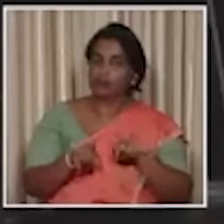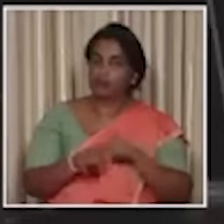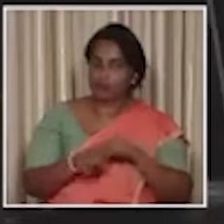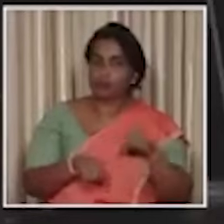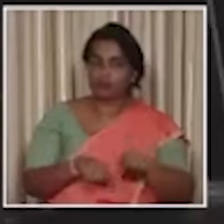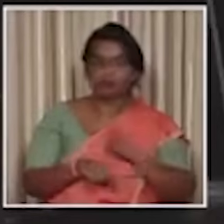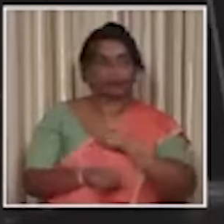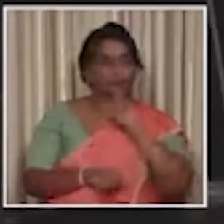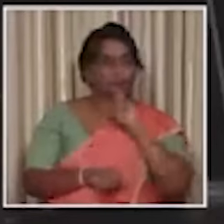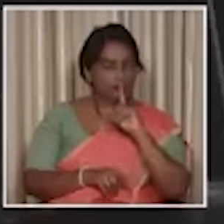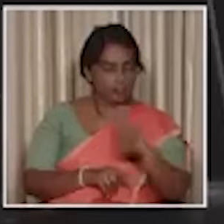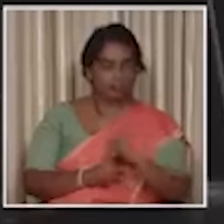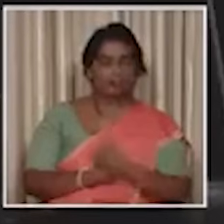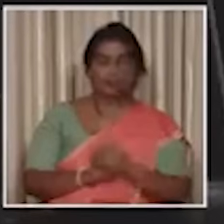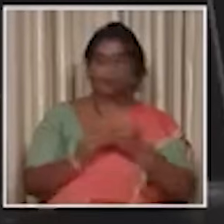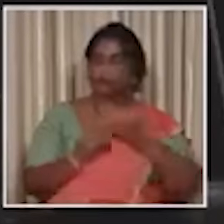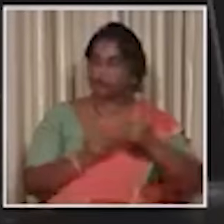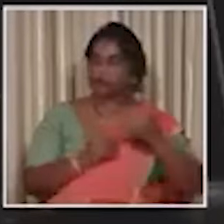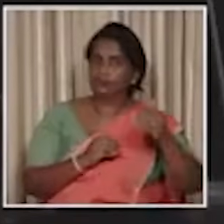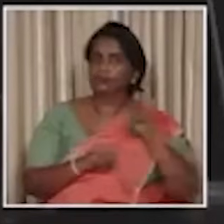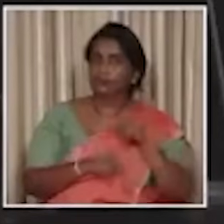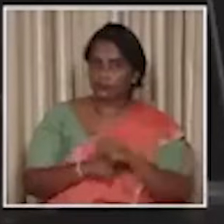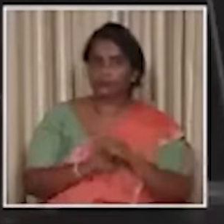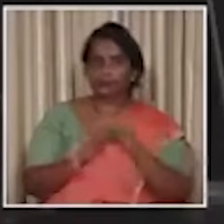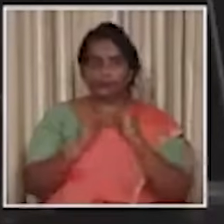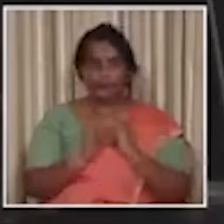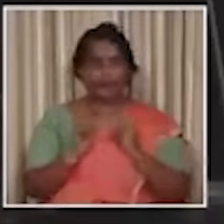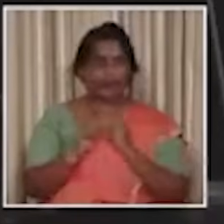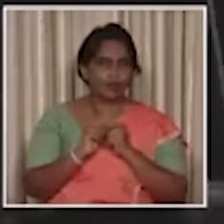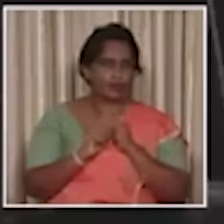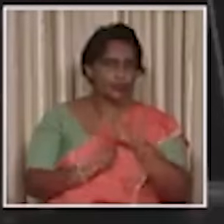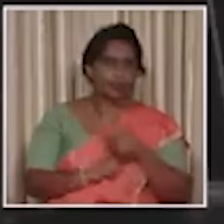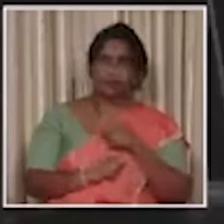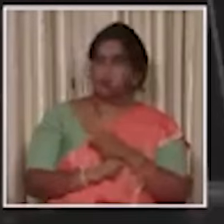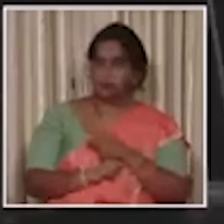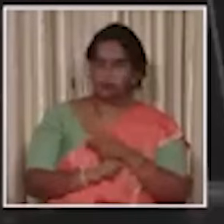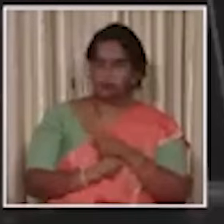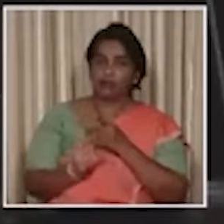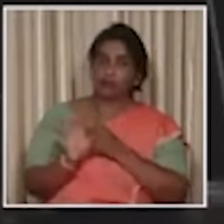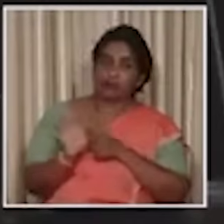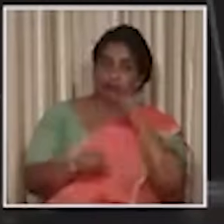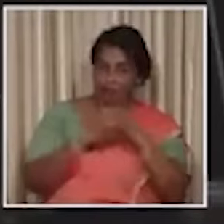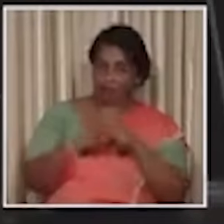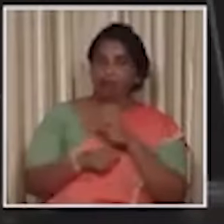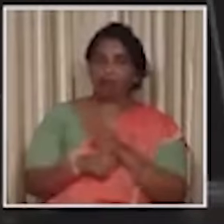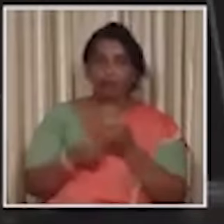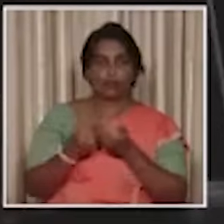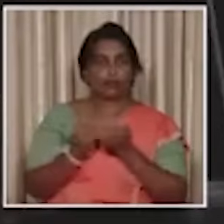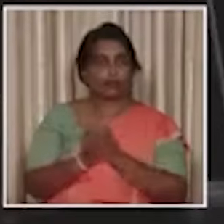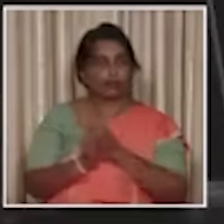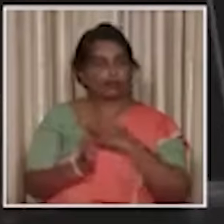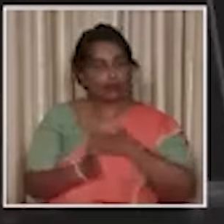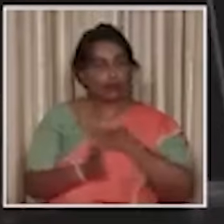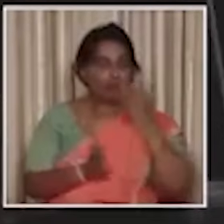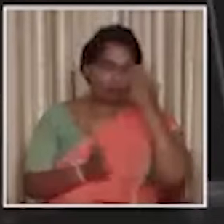தொடர் கெடுபிடிகள் அங்கே நடைபெறுகின்றது. ஆனால் வாழும் வயதுடைய இளம்பராய புதல்வனை, புதல்வியை, கணவனை, தந்தையை, சகோதரனை